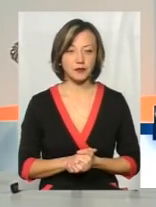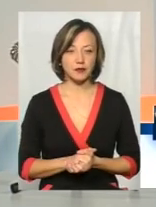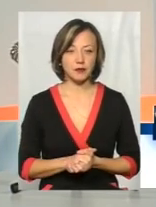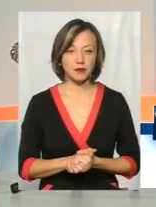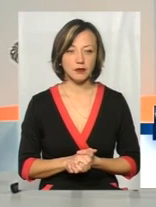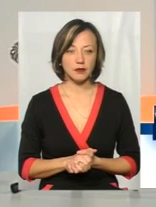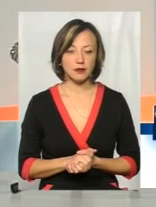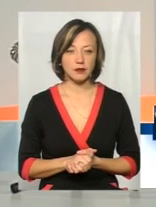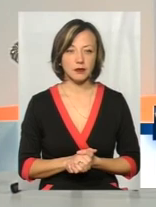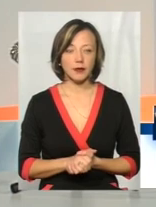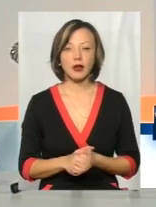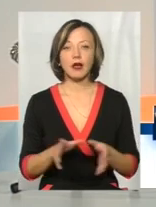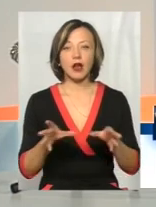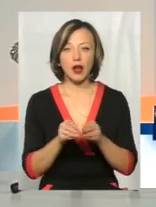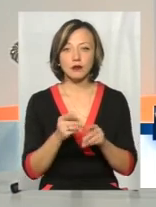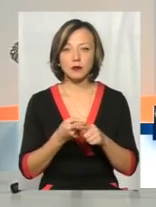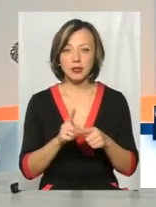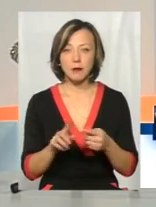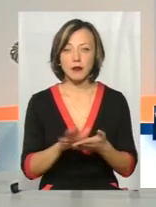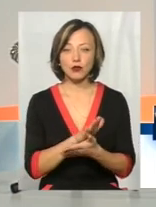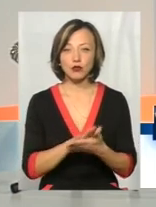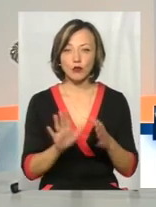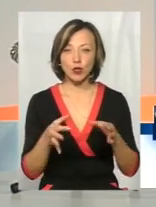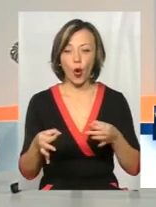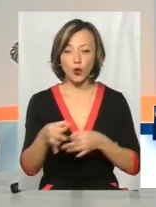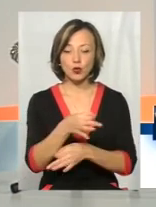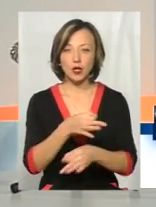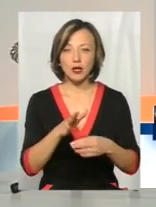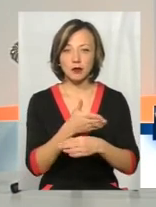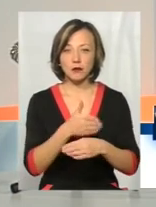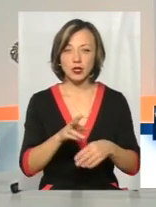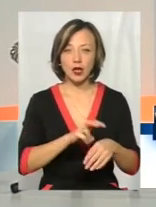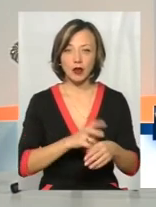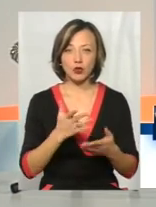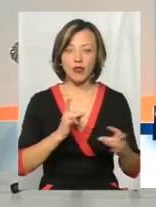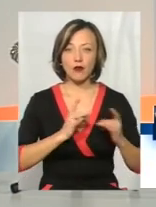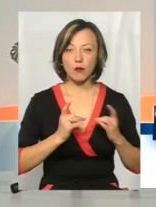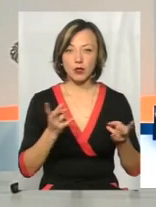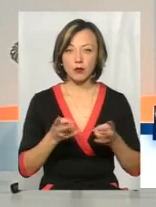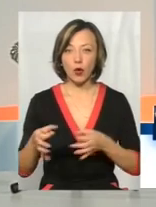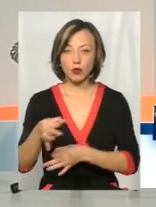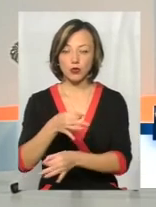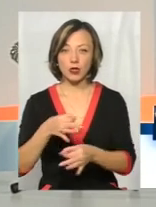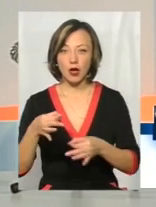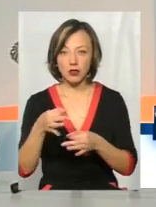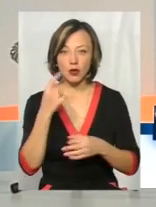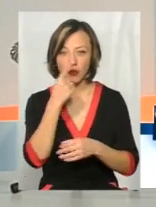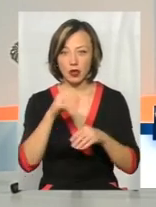тим, безкоштовною буде консультація між лікарями. Якщо лікарю-невропатологу потрібна консультація окуліста, він має право